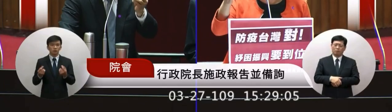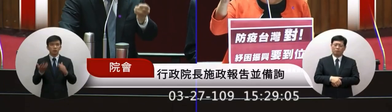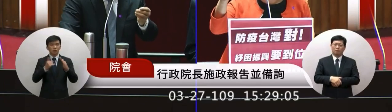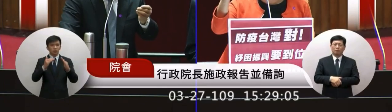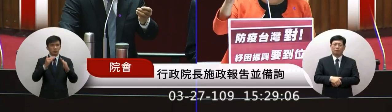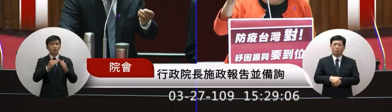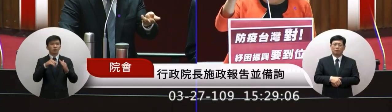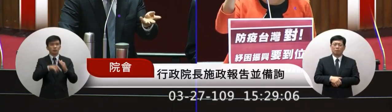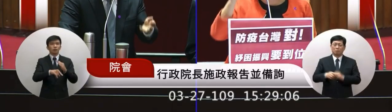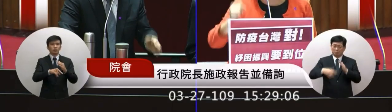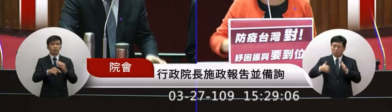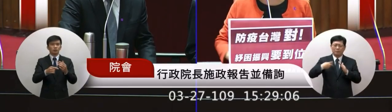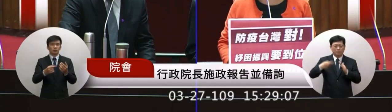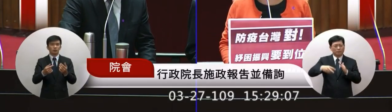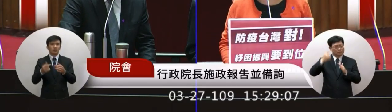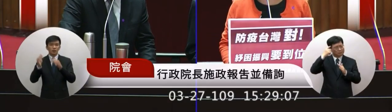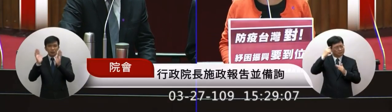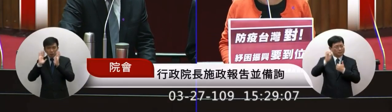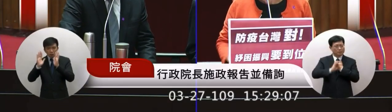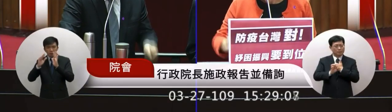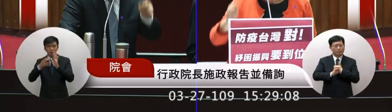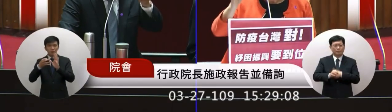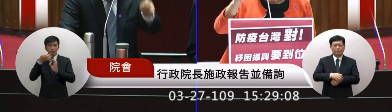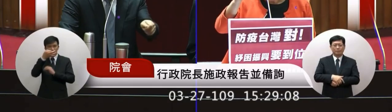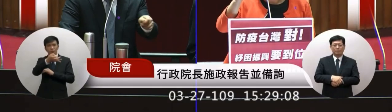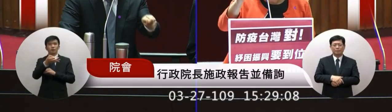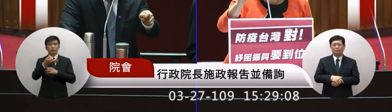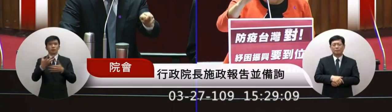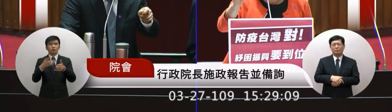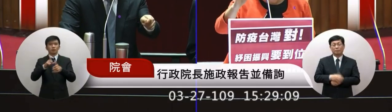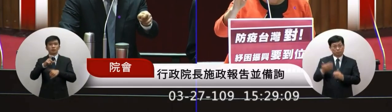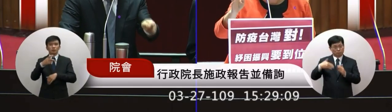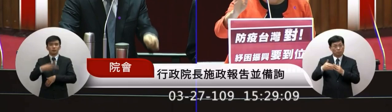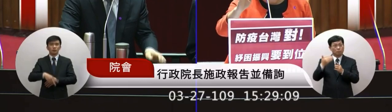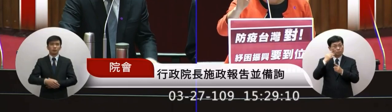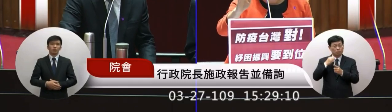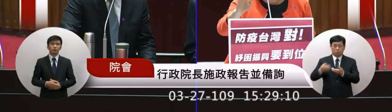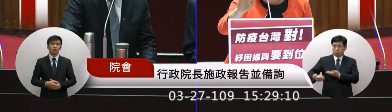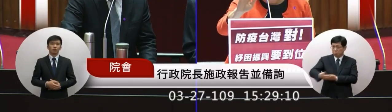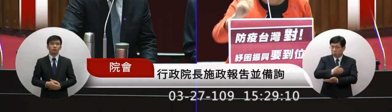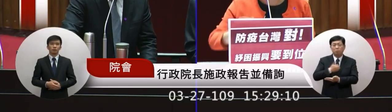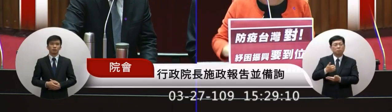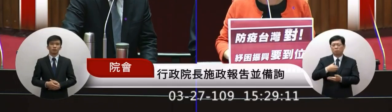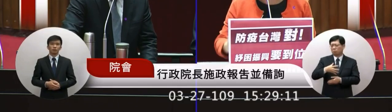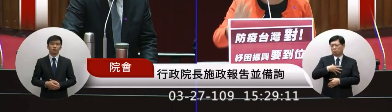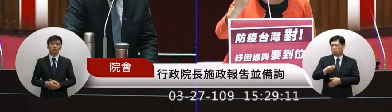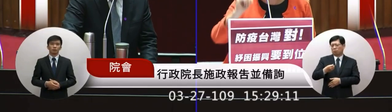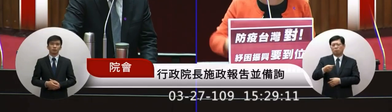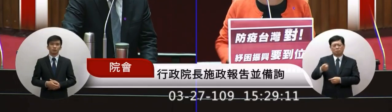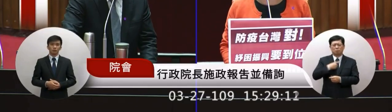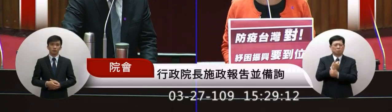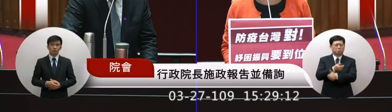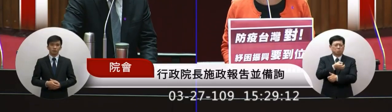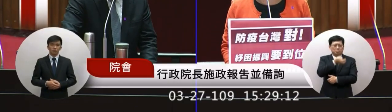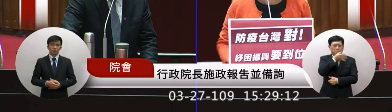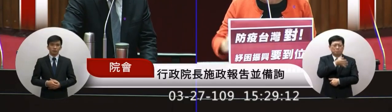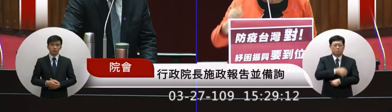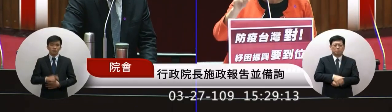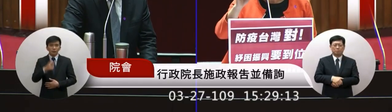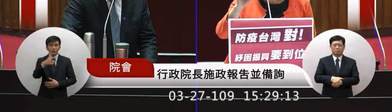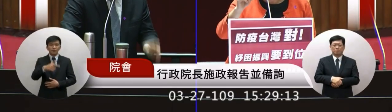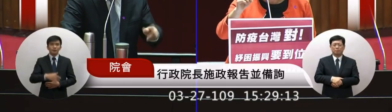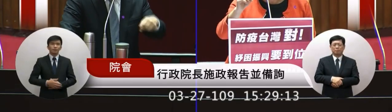的。 所以院长再考量评估看看呐、啊。 阿哥， 学校哪里收集这个方面免惊啦，就有经验的啦， 吼。